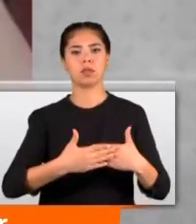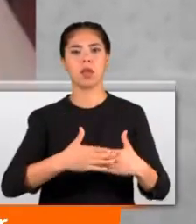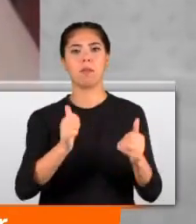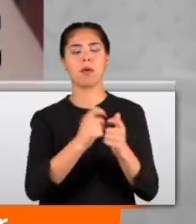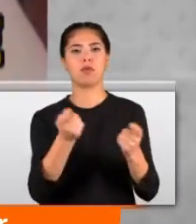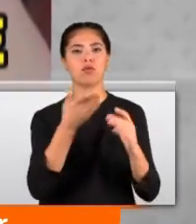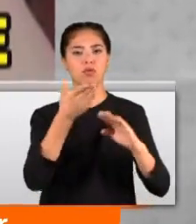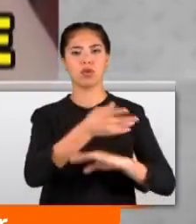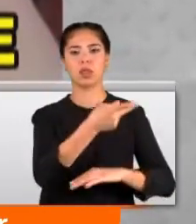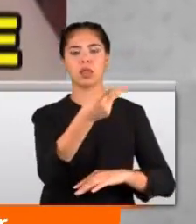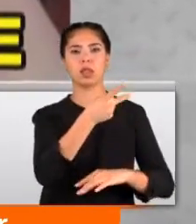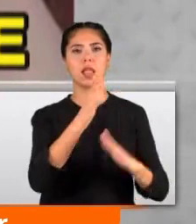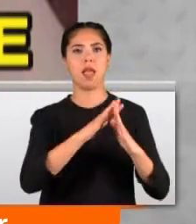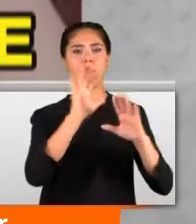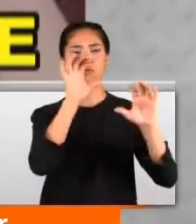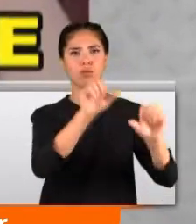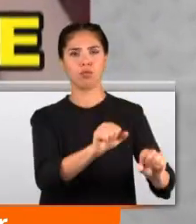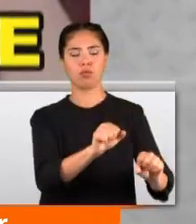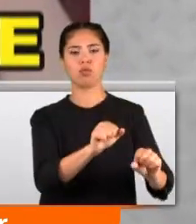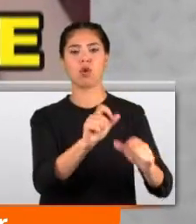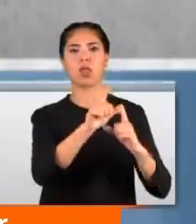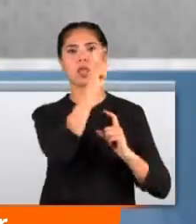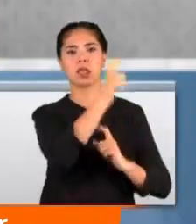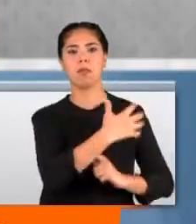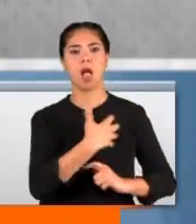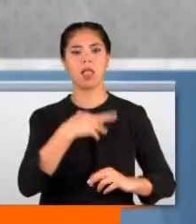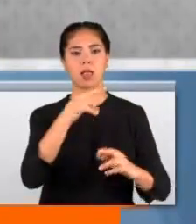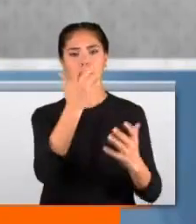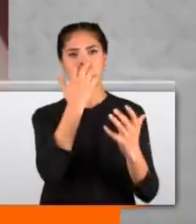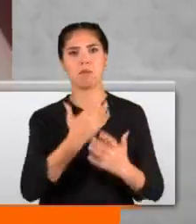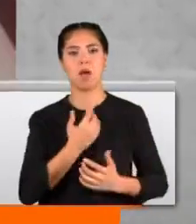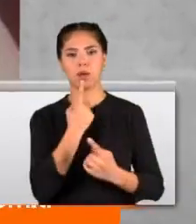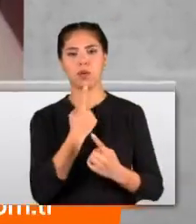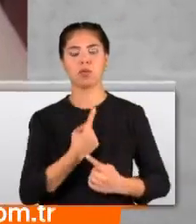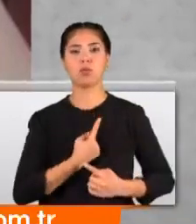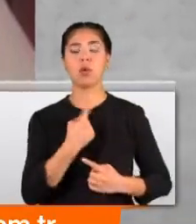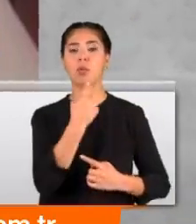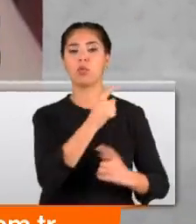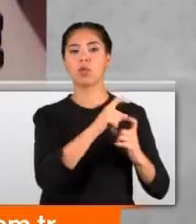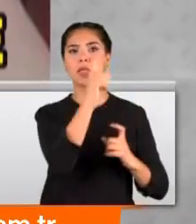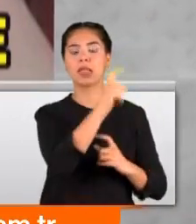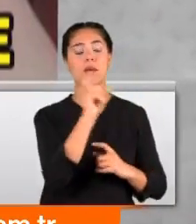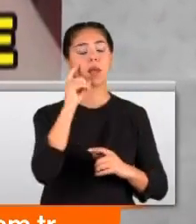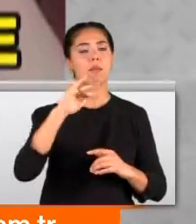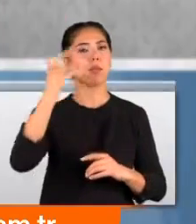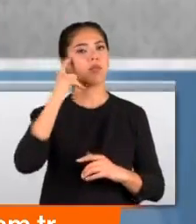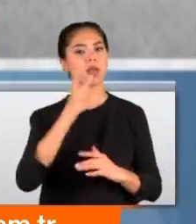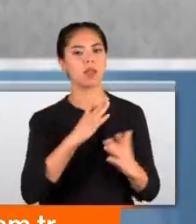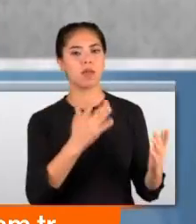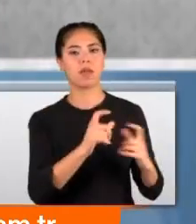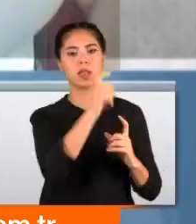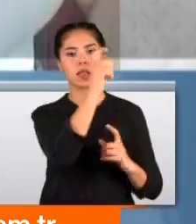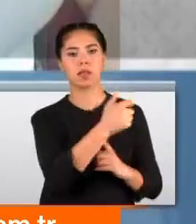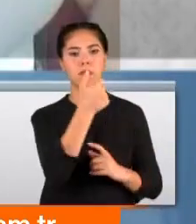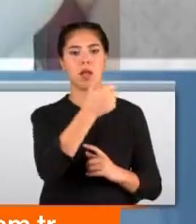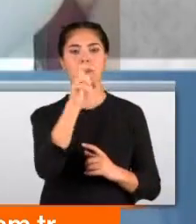arkadaşı Sibel Çetin'le ev tutuklarını, Sibel'in kendisine annesi gibi baktığını söylemiş. Çetin'le ilgili bir başka iddia daha vardı. Sibel'de